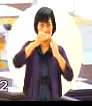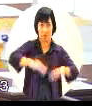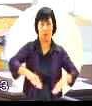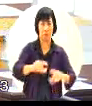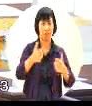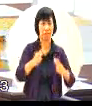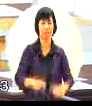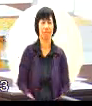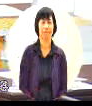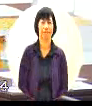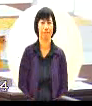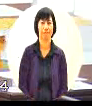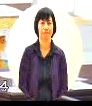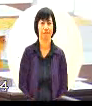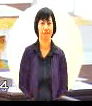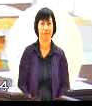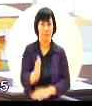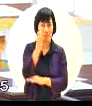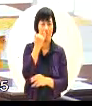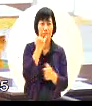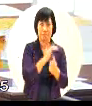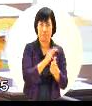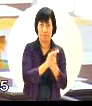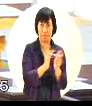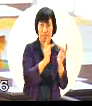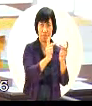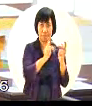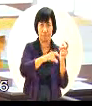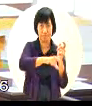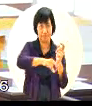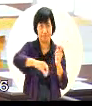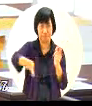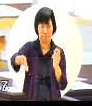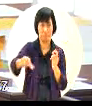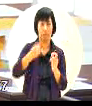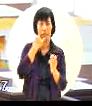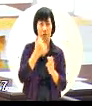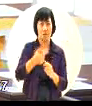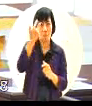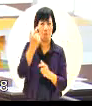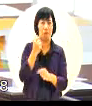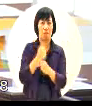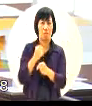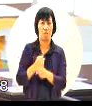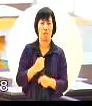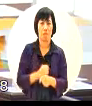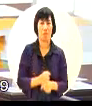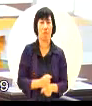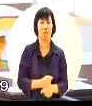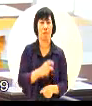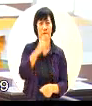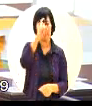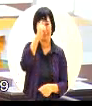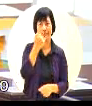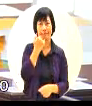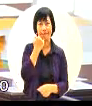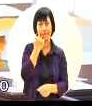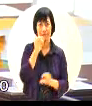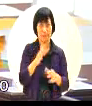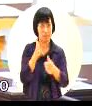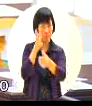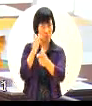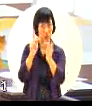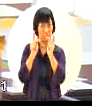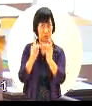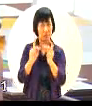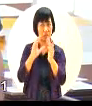这责任吼，啊，这整体是不是会当来较紧争取出来？啊，我要请教咱责任局长吼，责